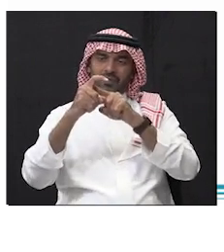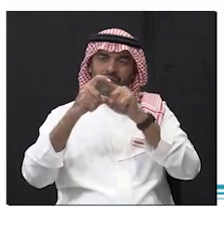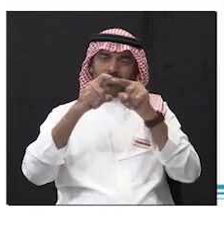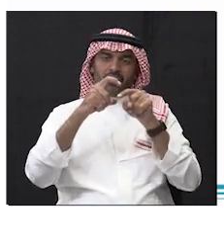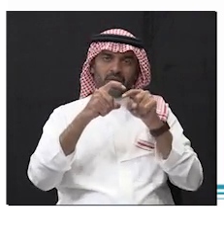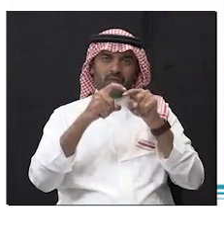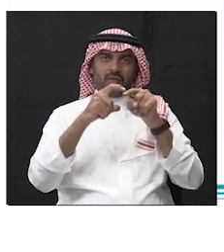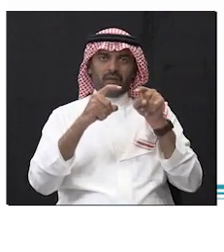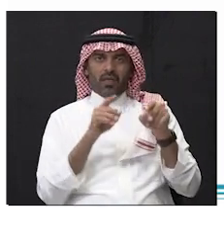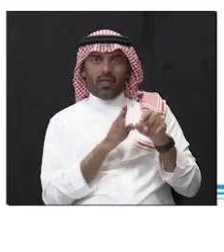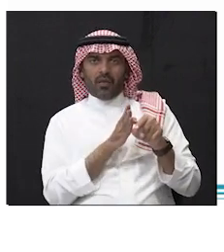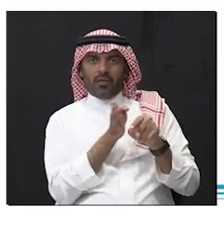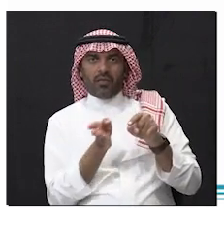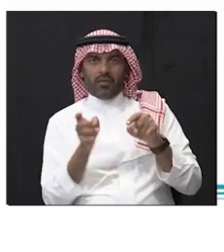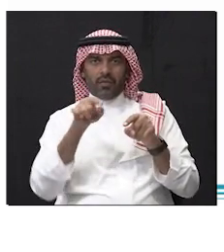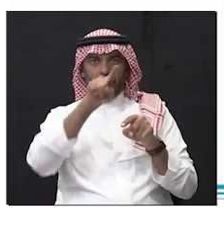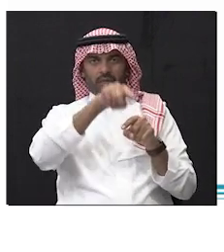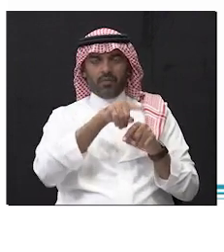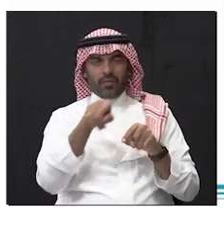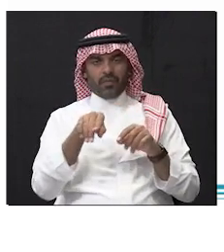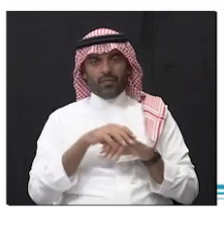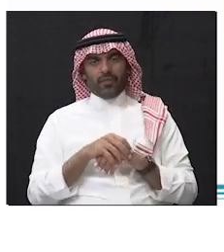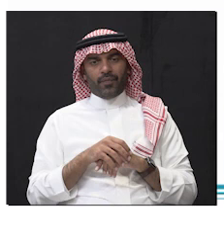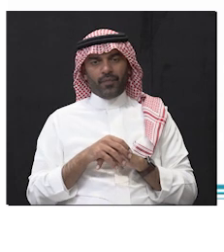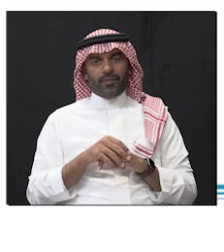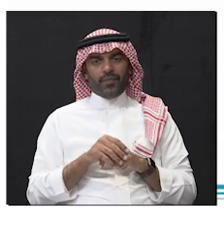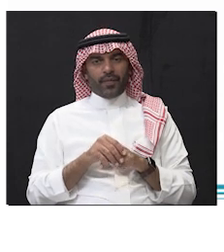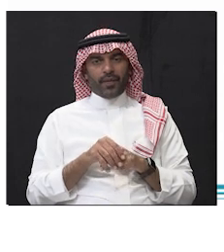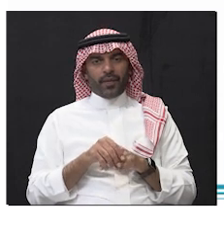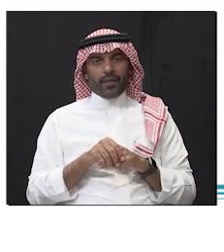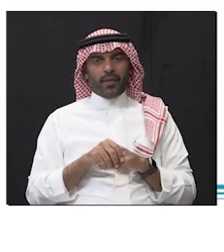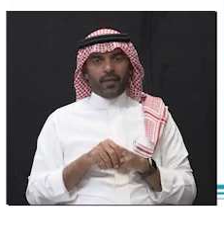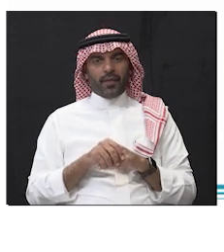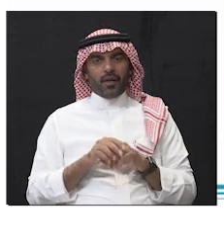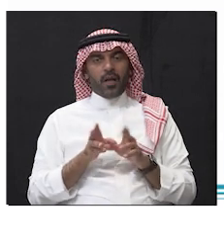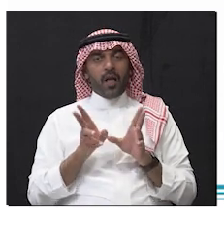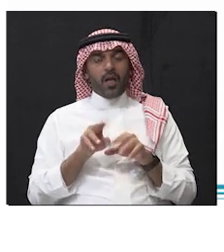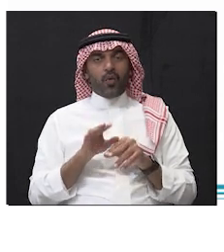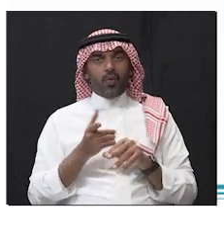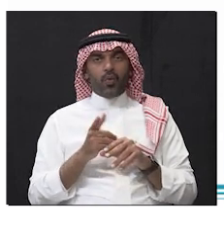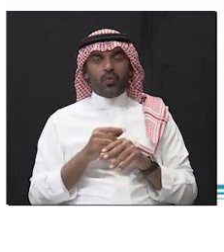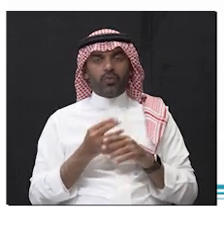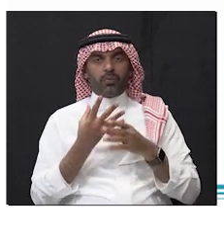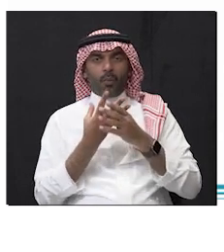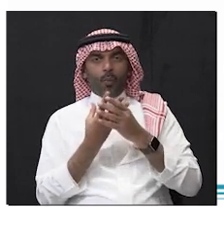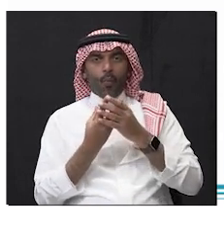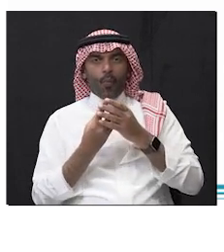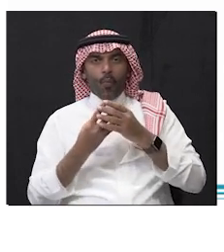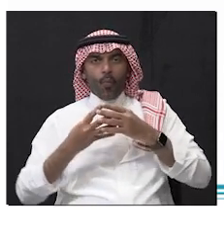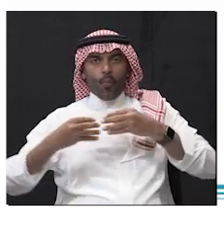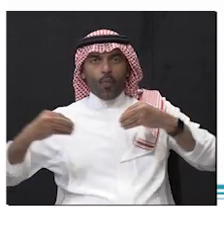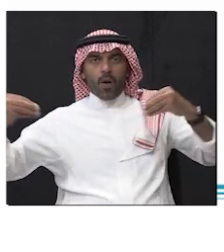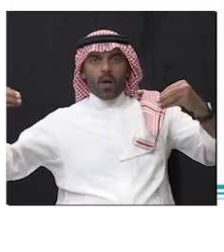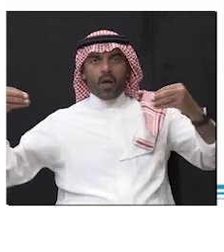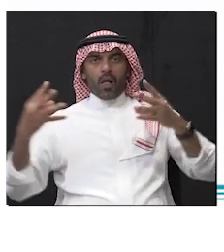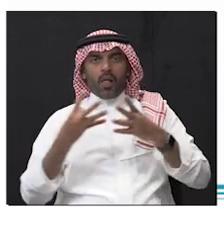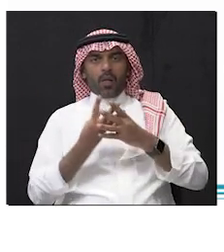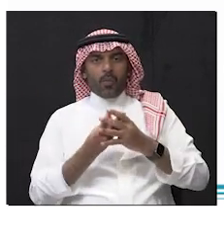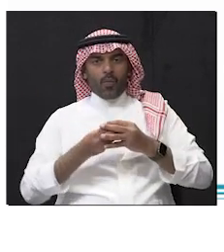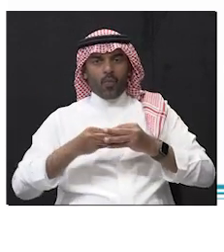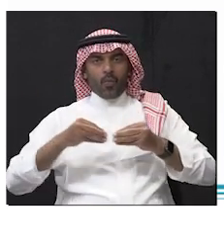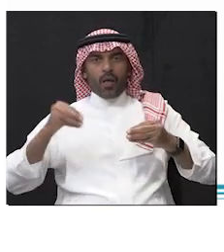مفصلة. أيضا تتميز بميزة اللي هي عملية الانسلاخ. هذه ميزة من